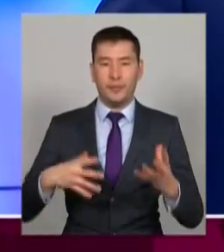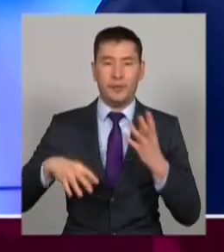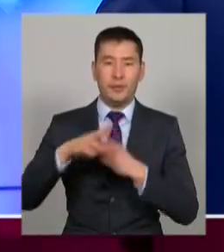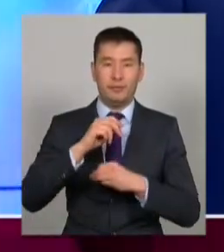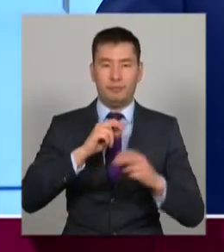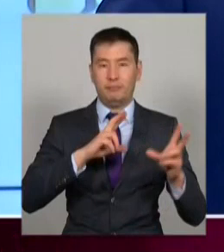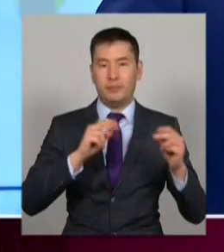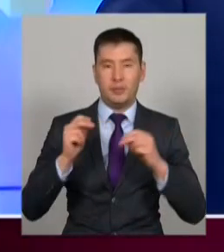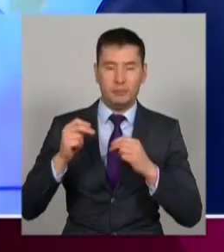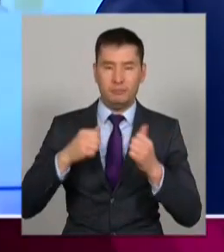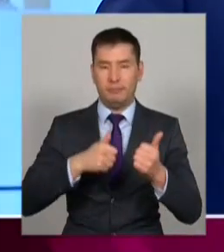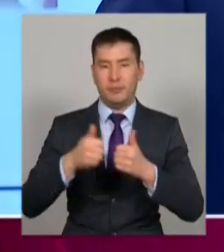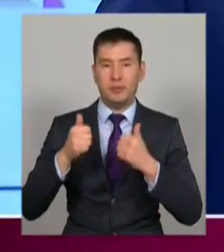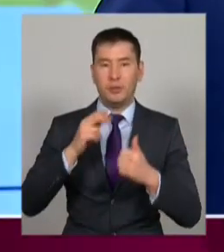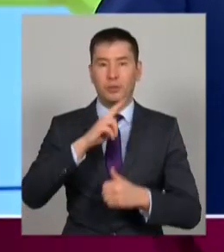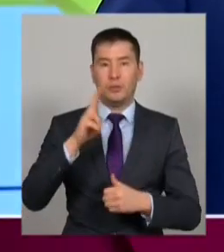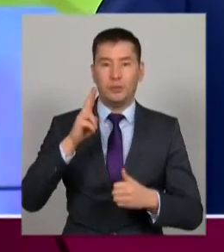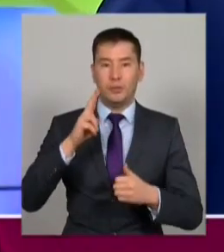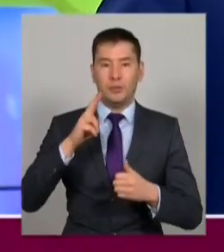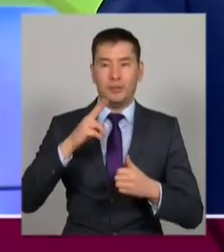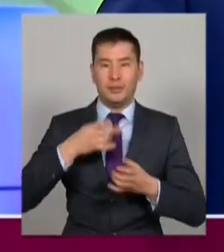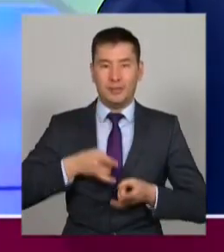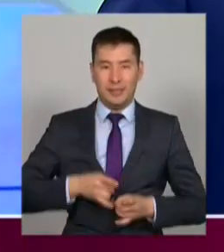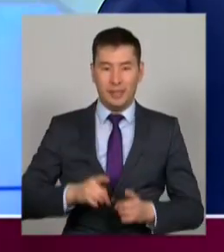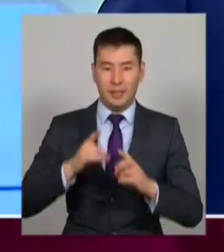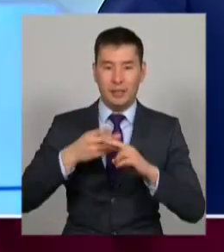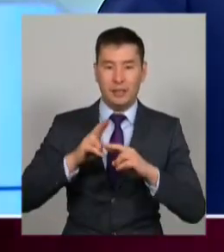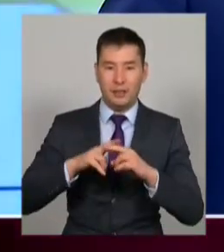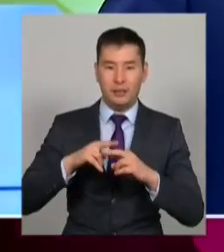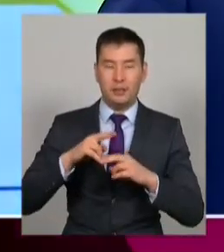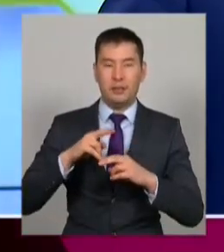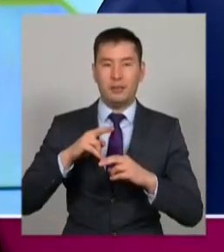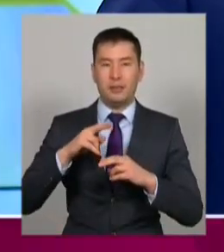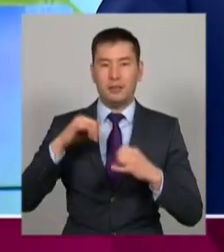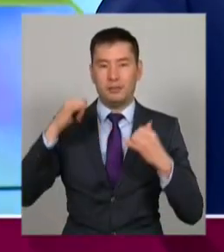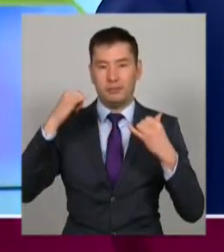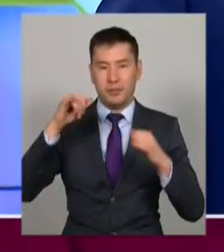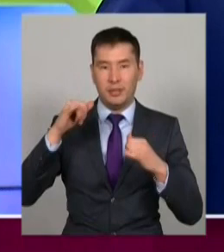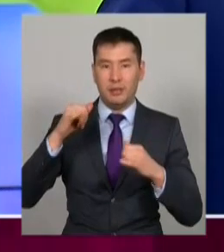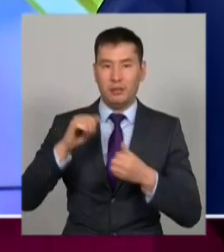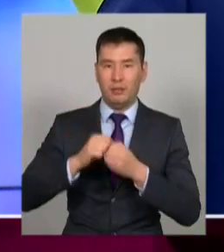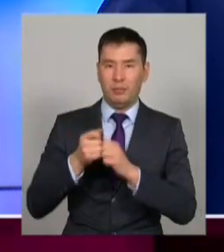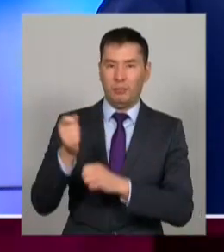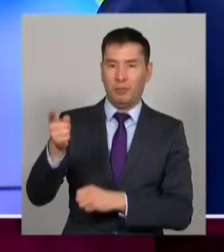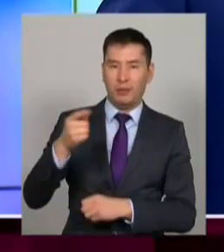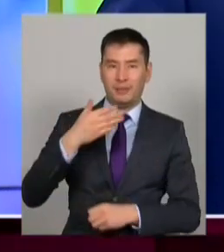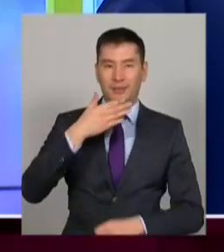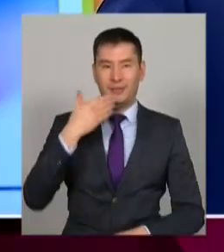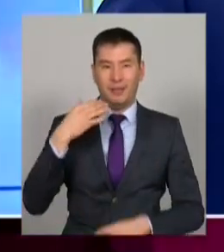Сиыр жылы туылғандар сиырды бауыздамайды, сиырды қарғамайды, сиырға қарата тас лақтырмайды, шөбін алады,